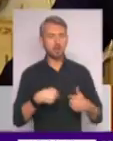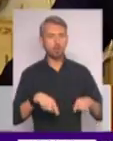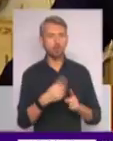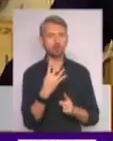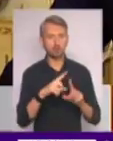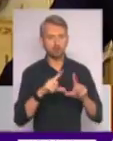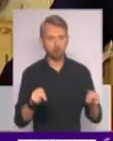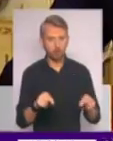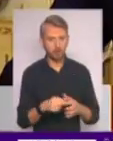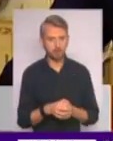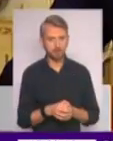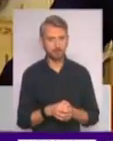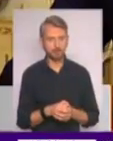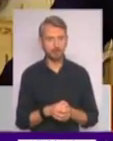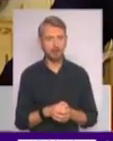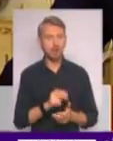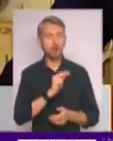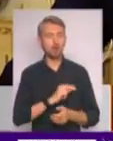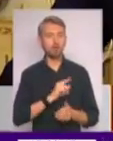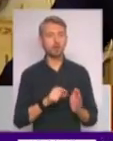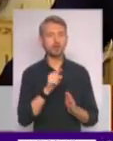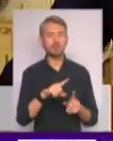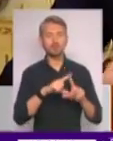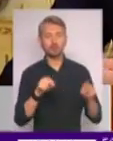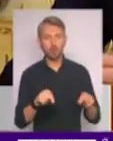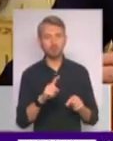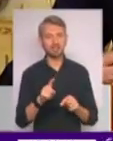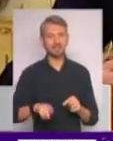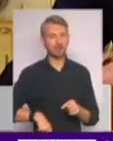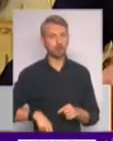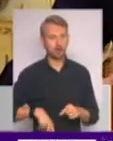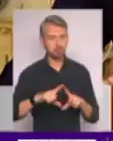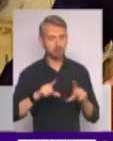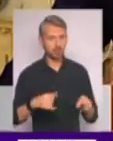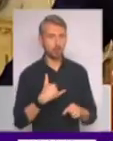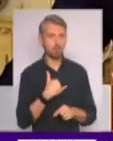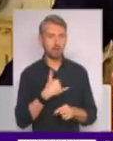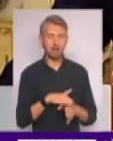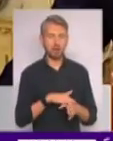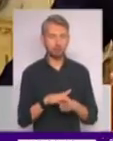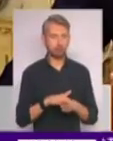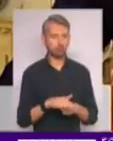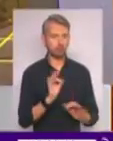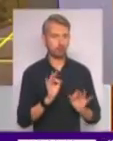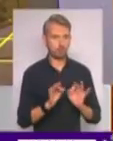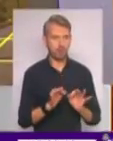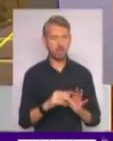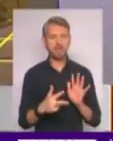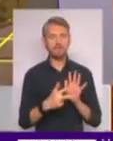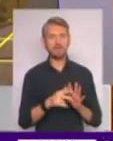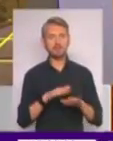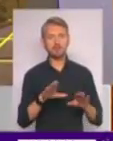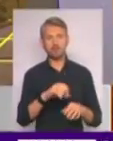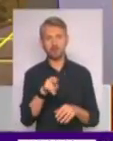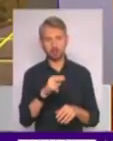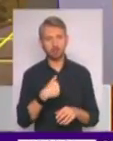4 школи. Робота з цими школами безпосередньо з керівниками вона склалася абсолютно конструктивна. 8 дитячих садків.